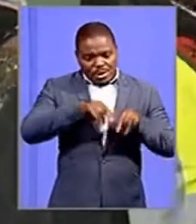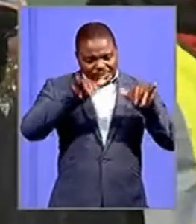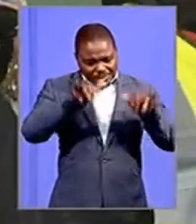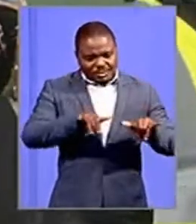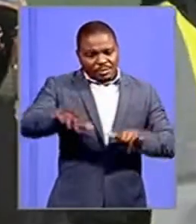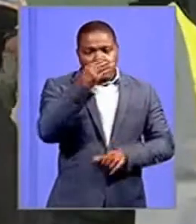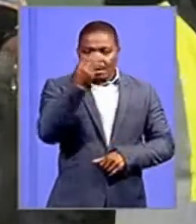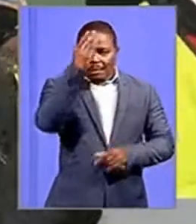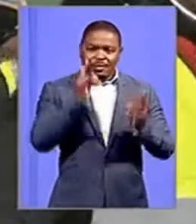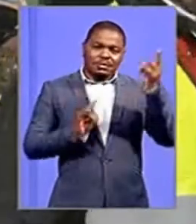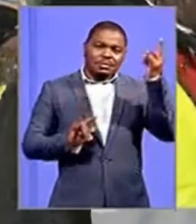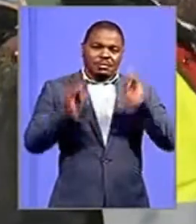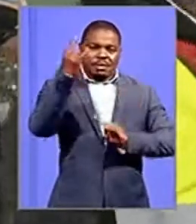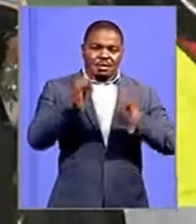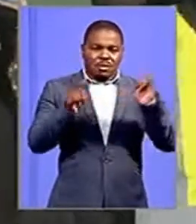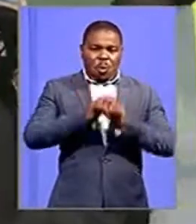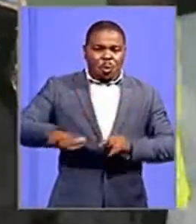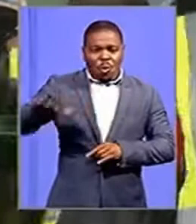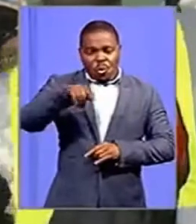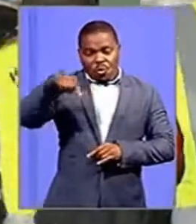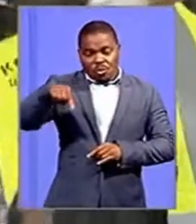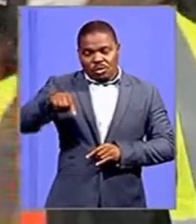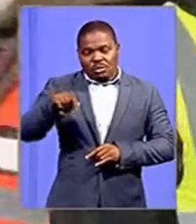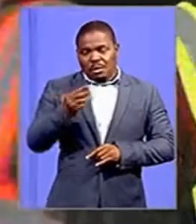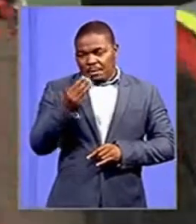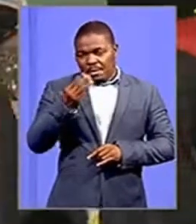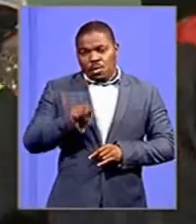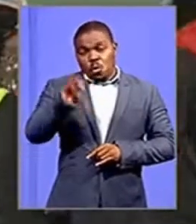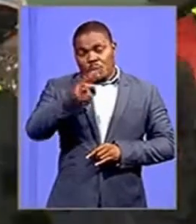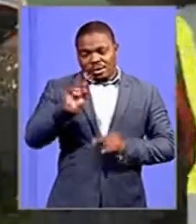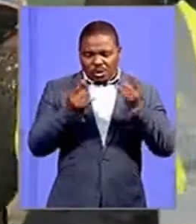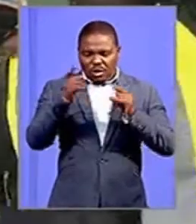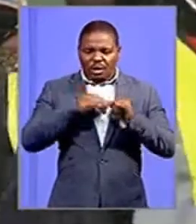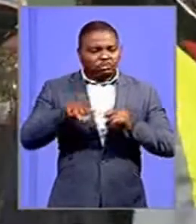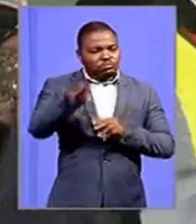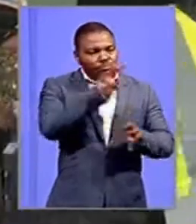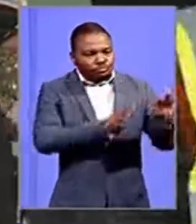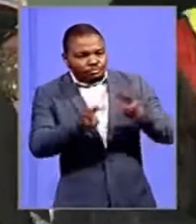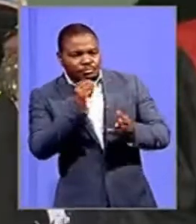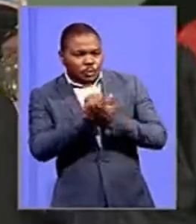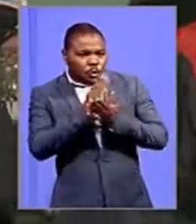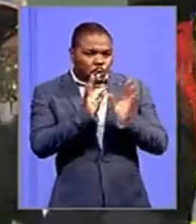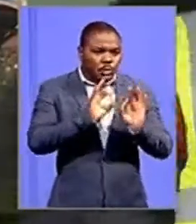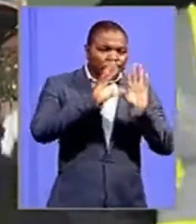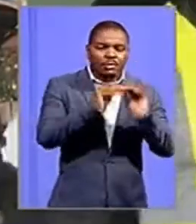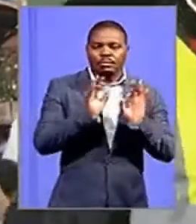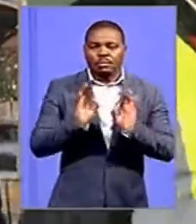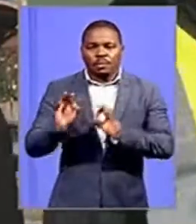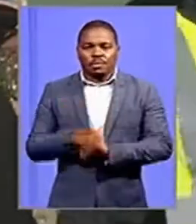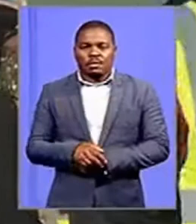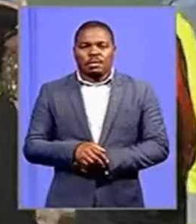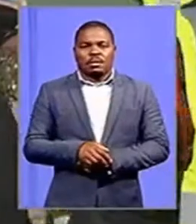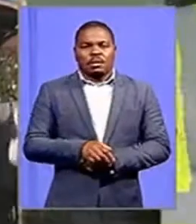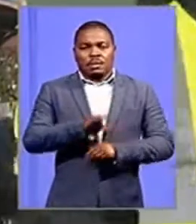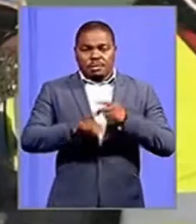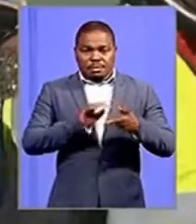ya Mahikeng ditoropo tsa rona tse di mo gae re tlo go nna mo go tsone go ira gore go nne le tshireletso e maleba mme ga go heletsa re tsene